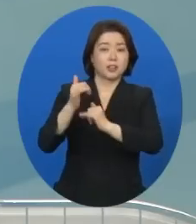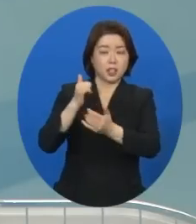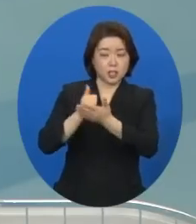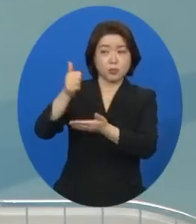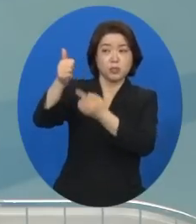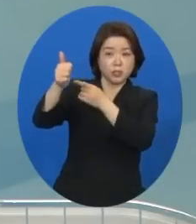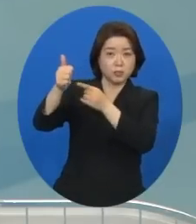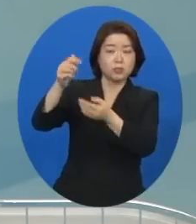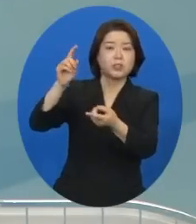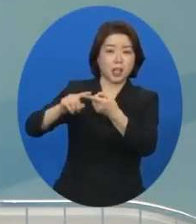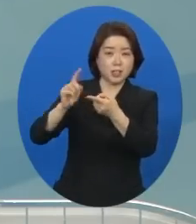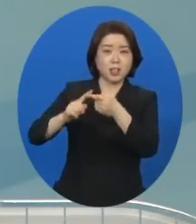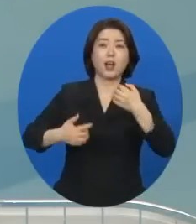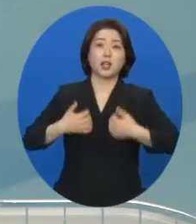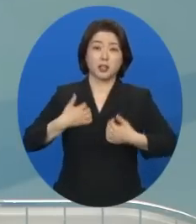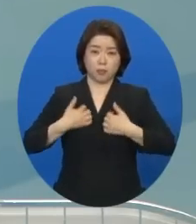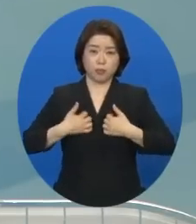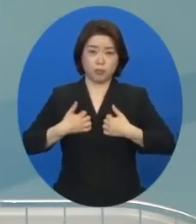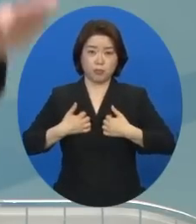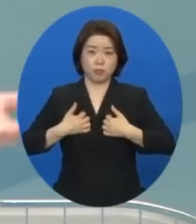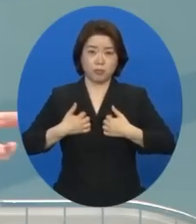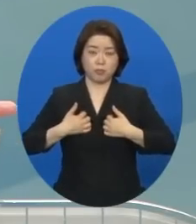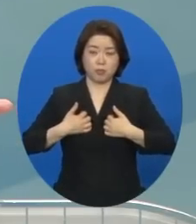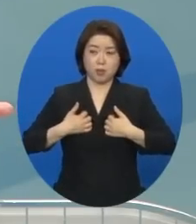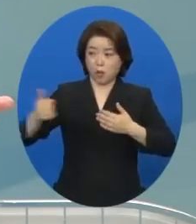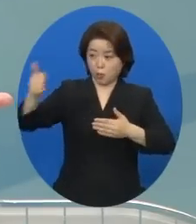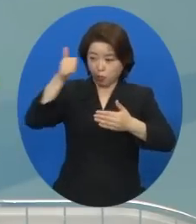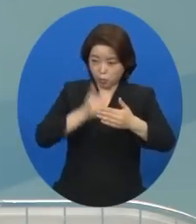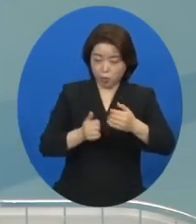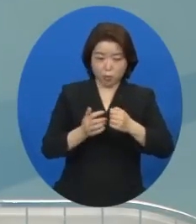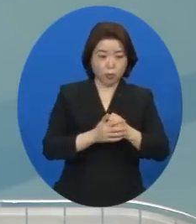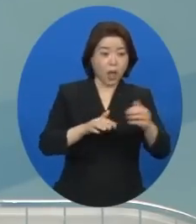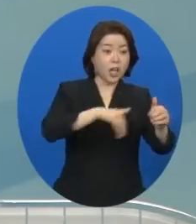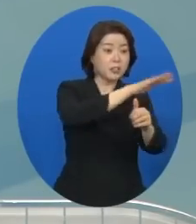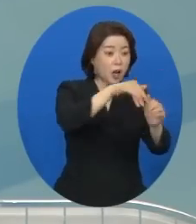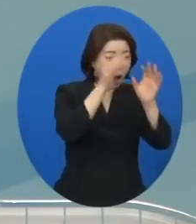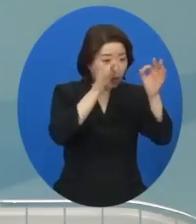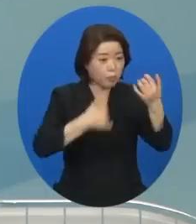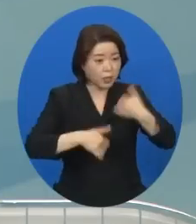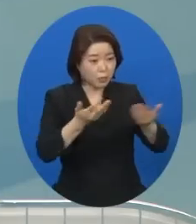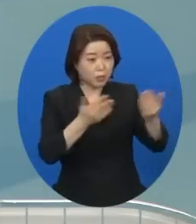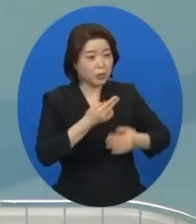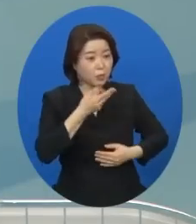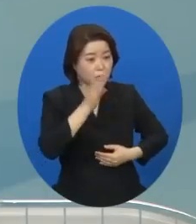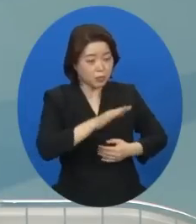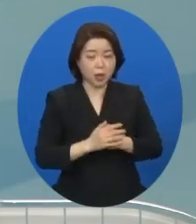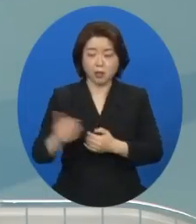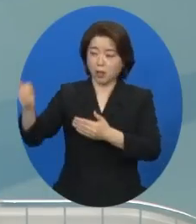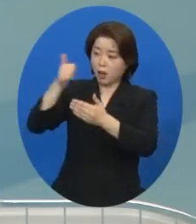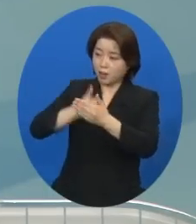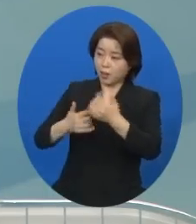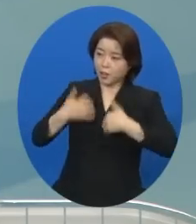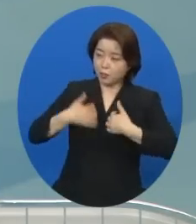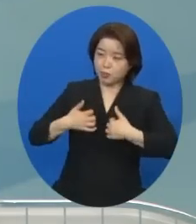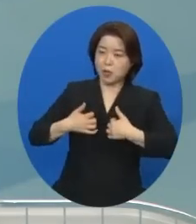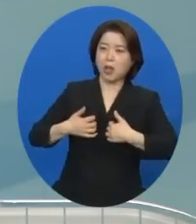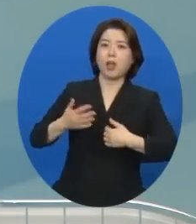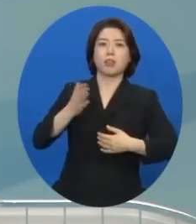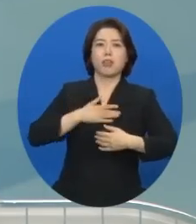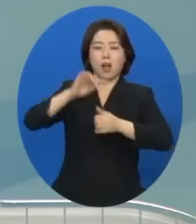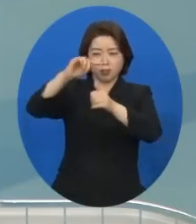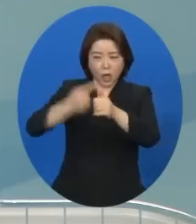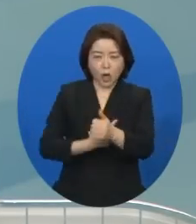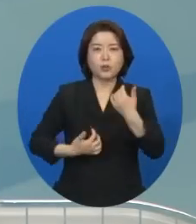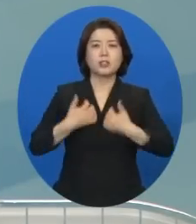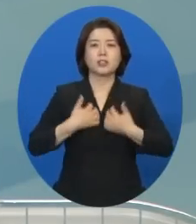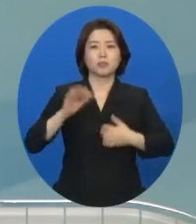그분이 기쁨이시니까 기쁠 일이 전혀 없는 상황에서 기쁜 거예요. 이거 정말 놀라운